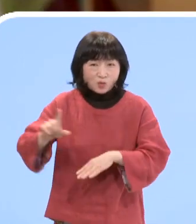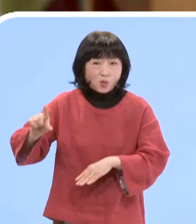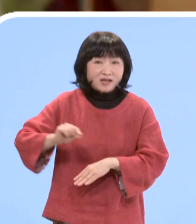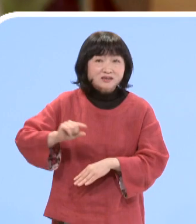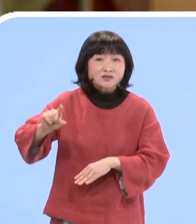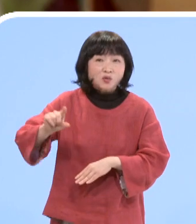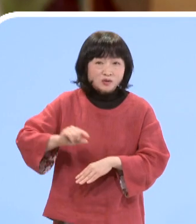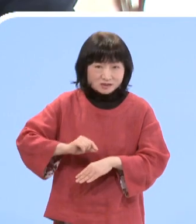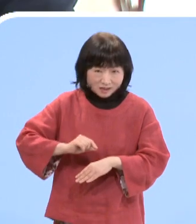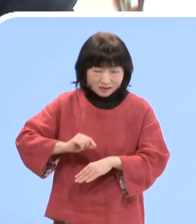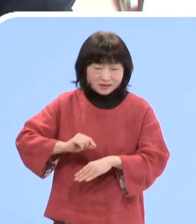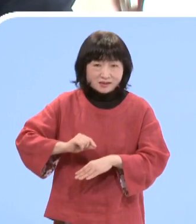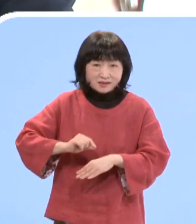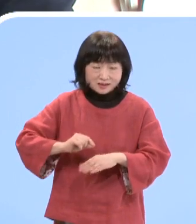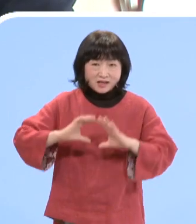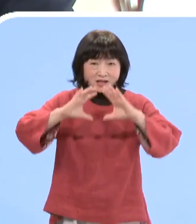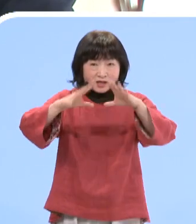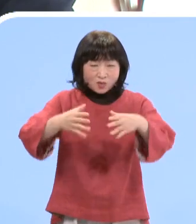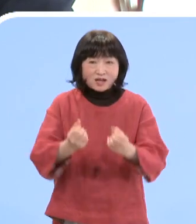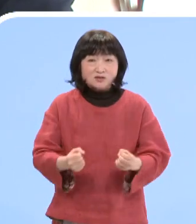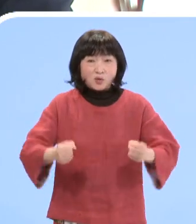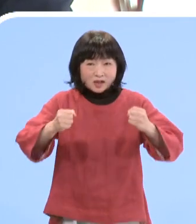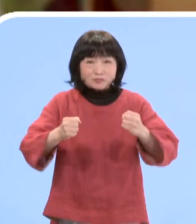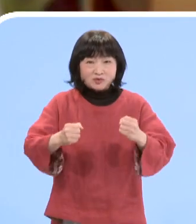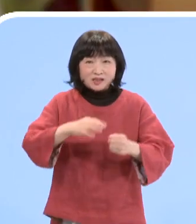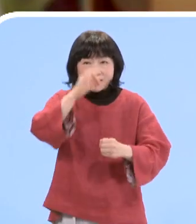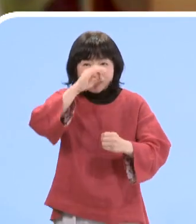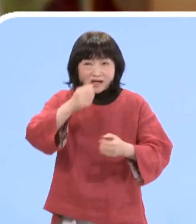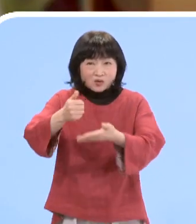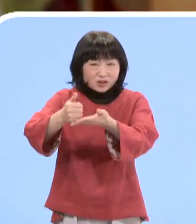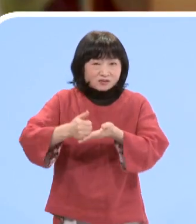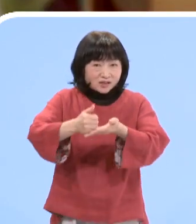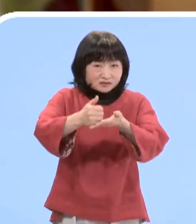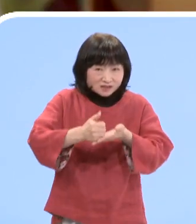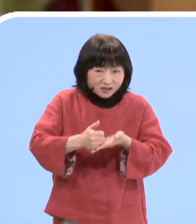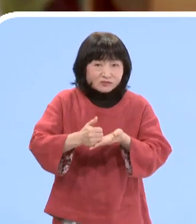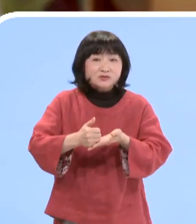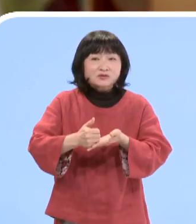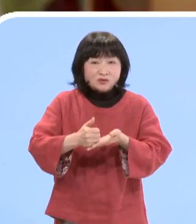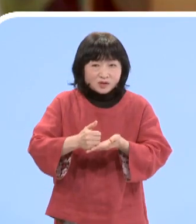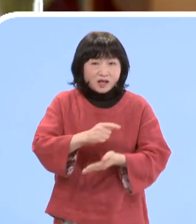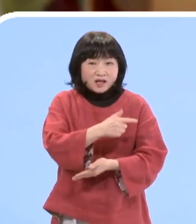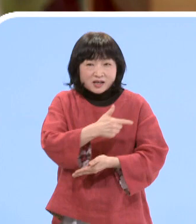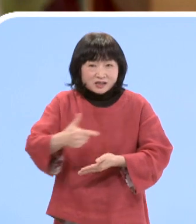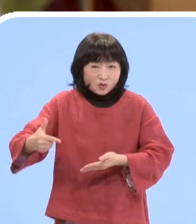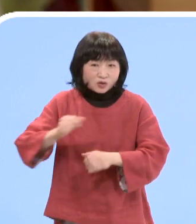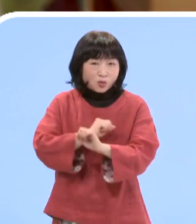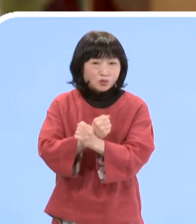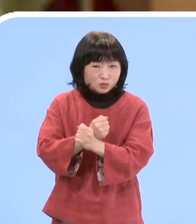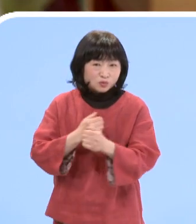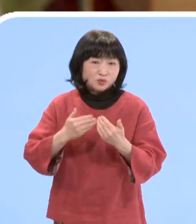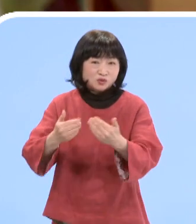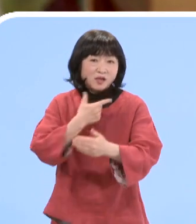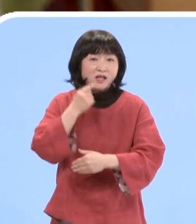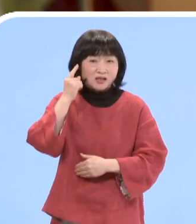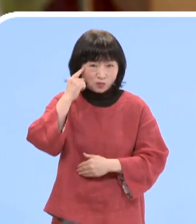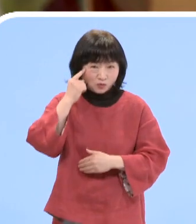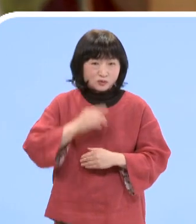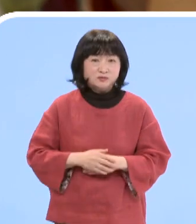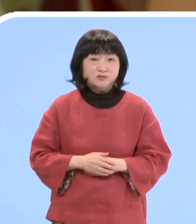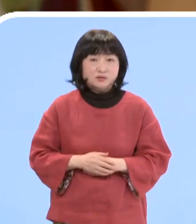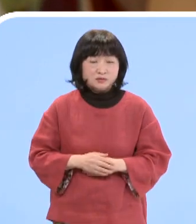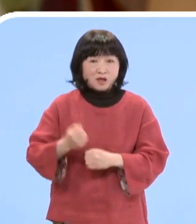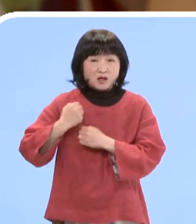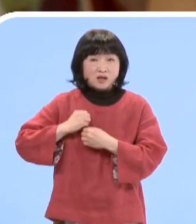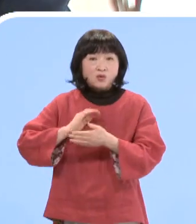たワールドカップにたくさんの方がお見えになりますので物産フェアをしてみたりしたいと思っていますし、それから兵庫の観